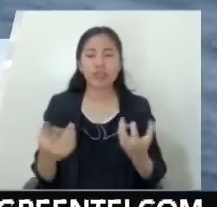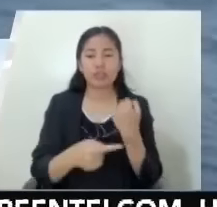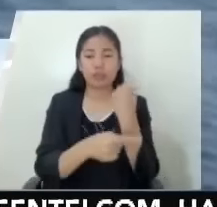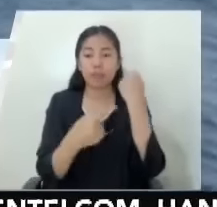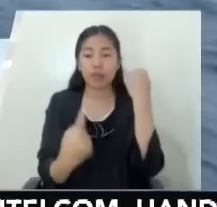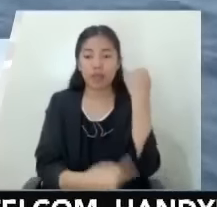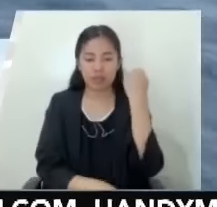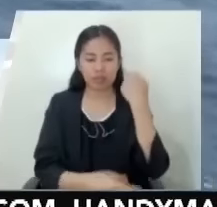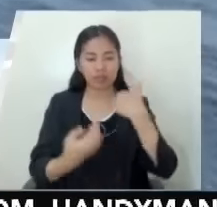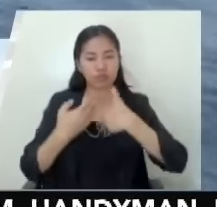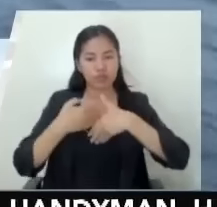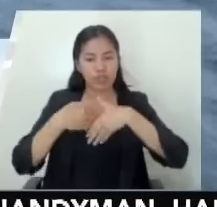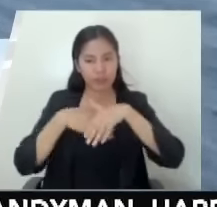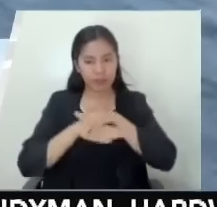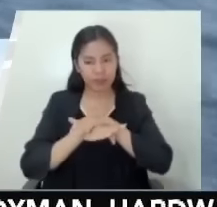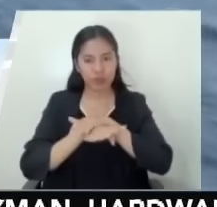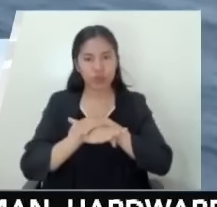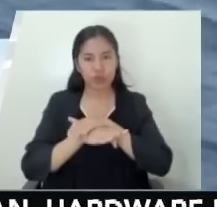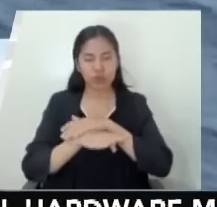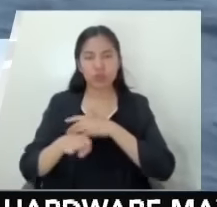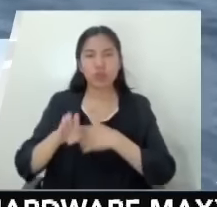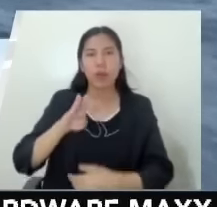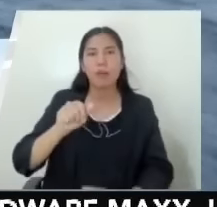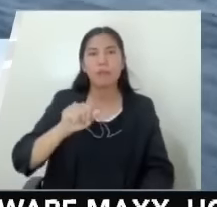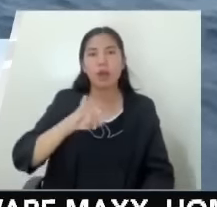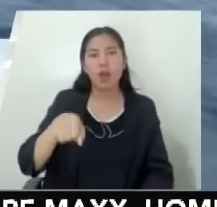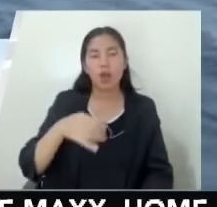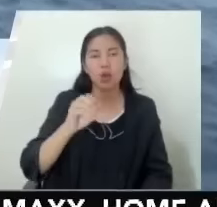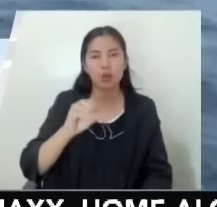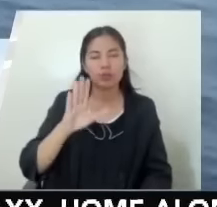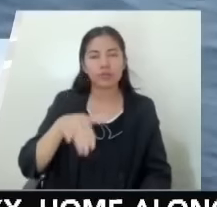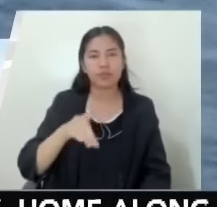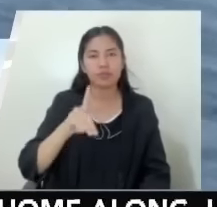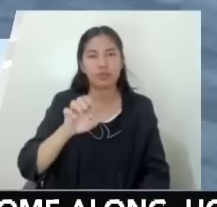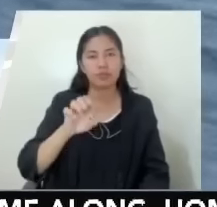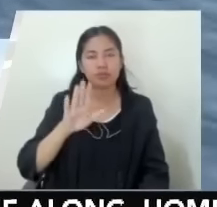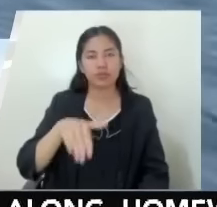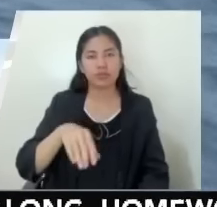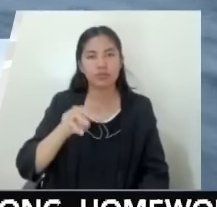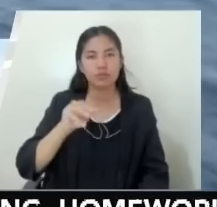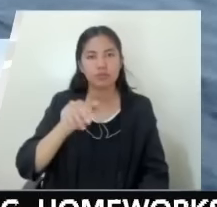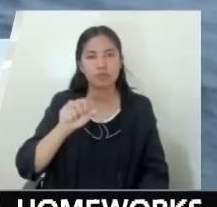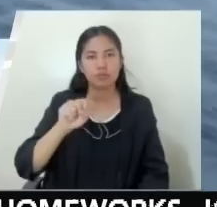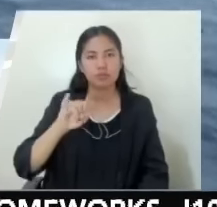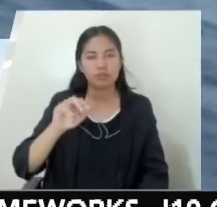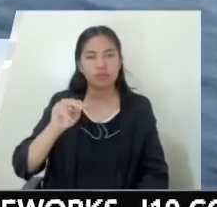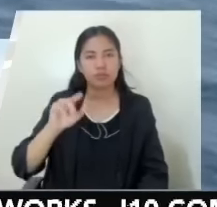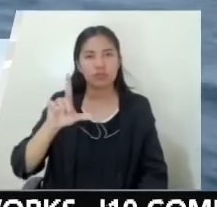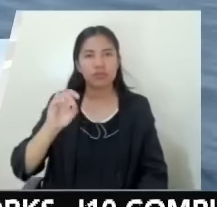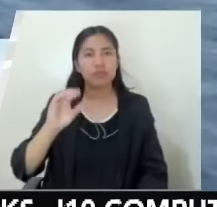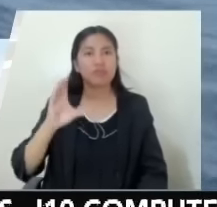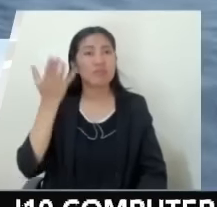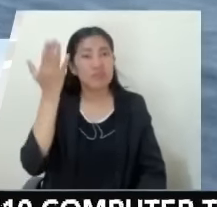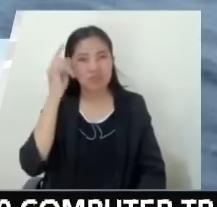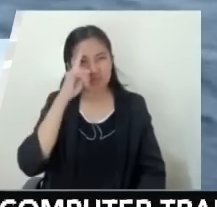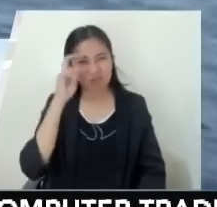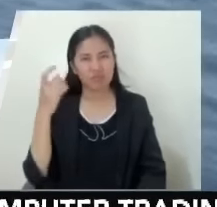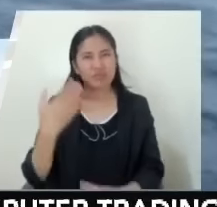makapasok doon sa Bajo de Masinloc o Scarborough Shoal dahil nga sa puwersa ng China. Ang pagkatapos